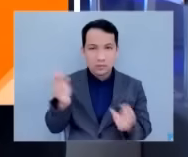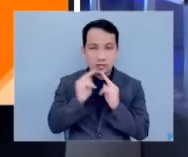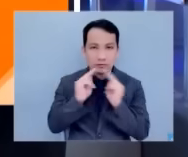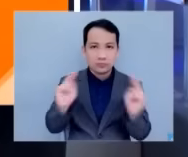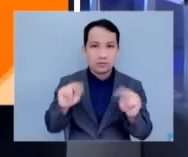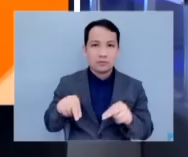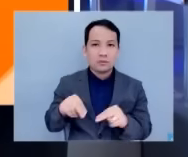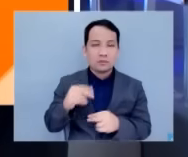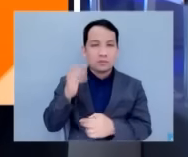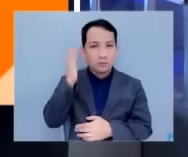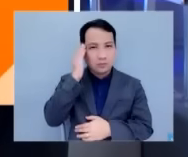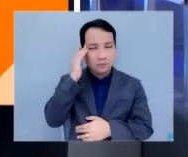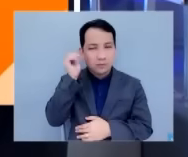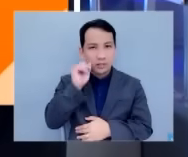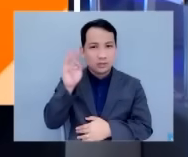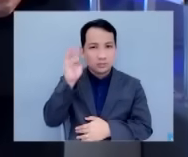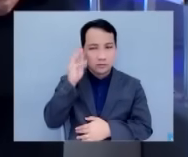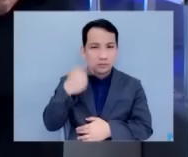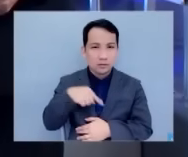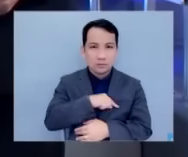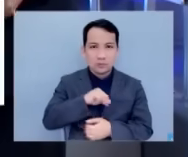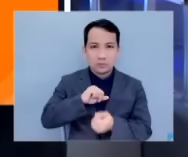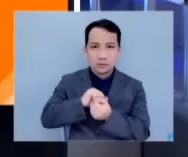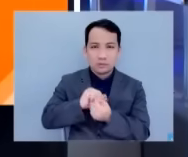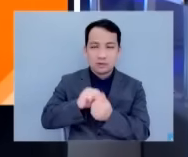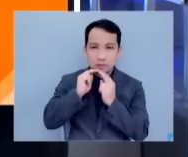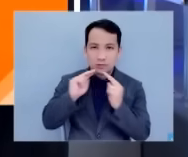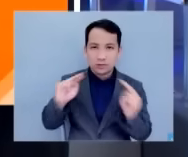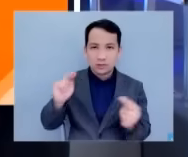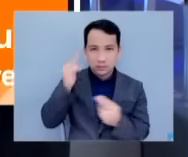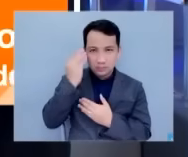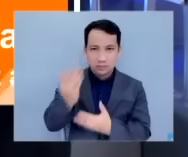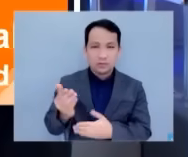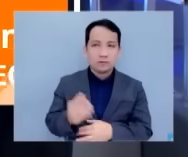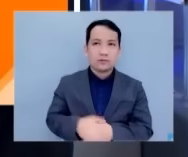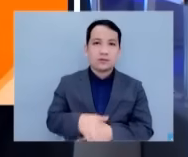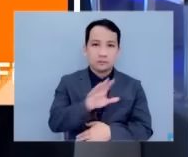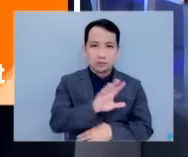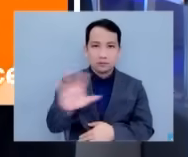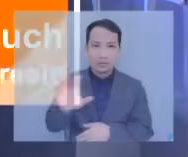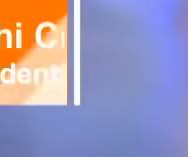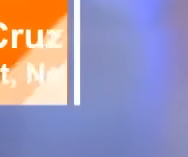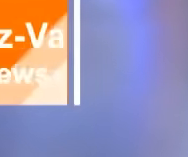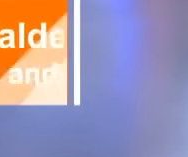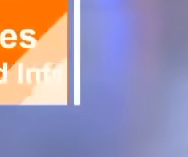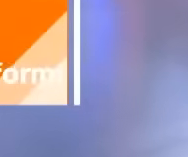sa may alam at may pakialam. Kami ang inyong mga kasangga sa Frontline Pilipinas.